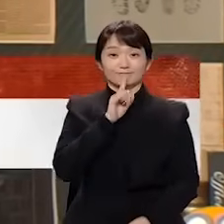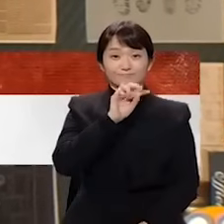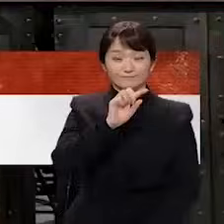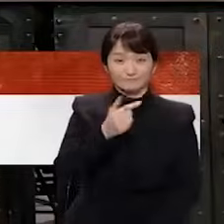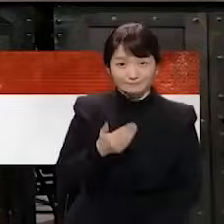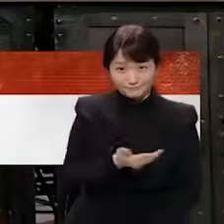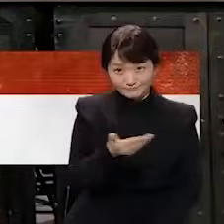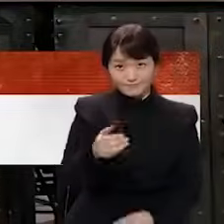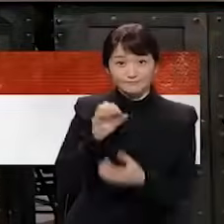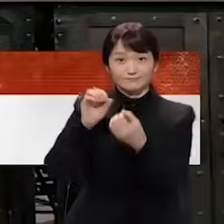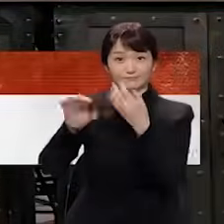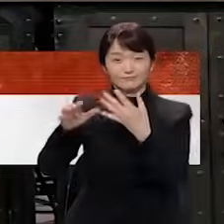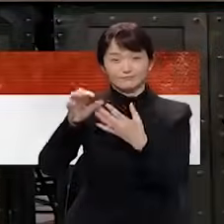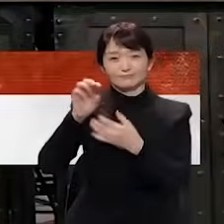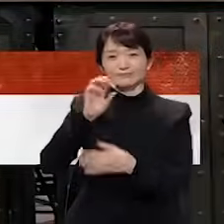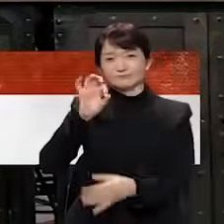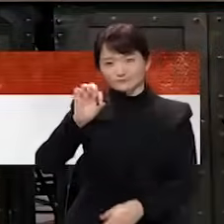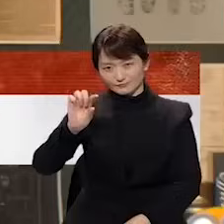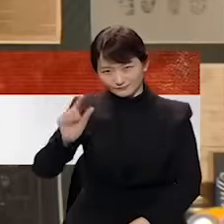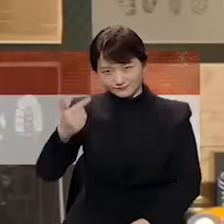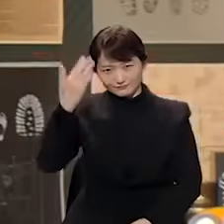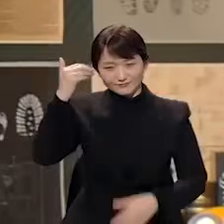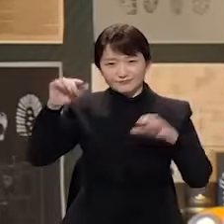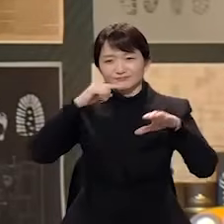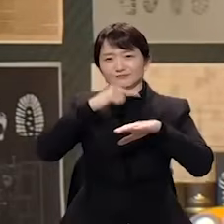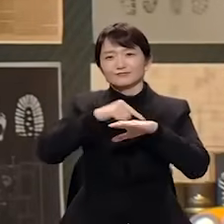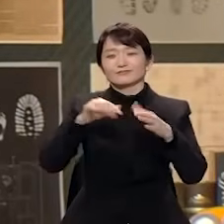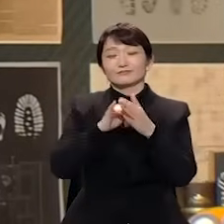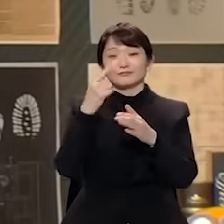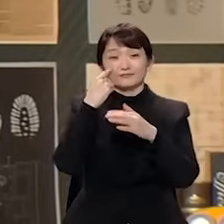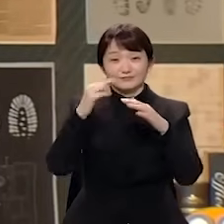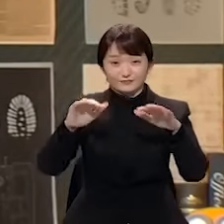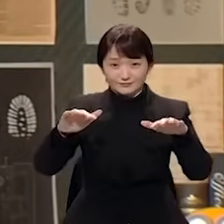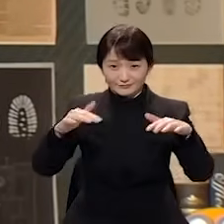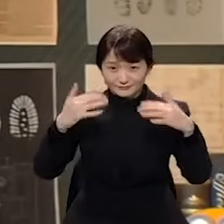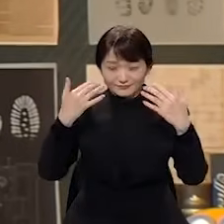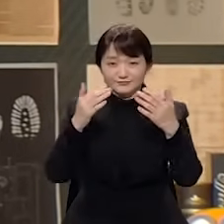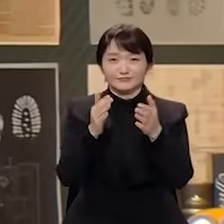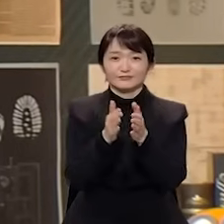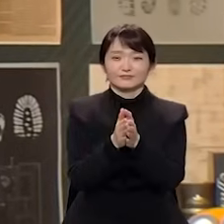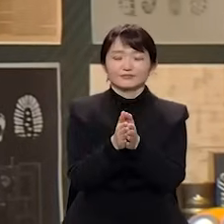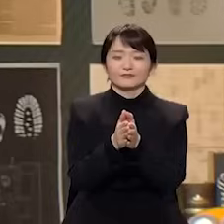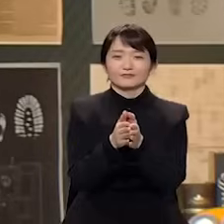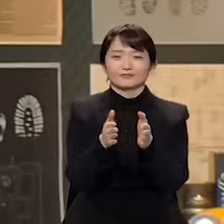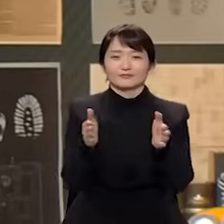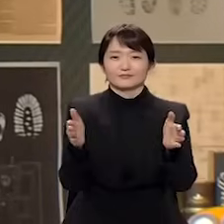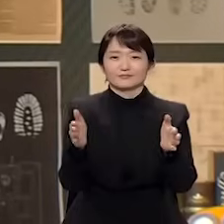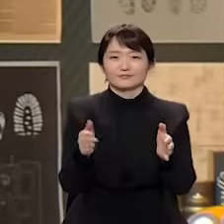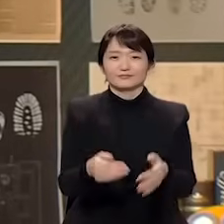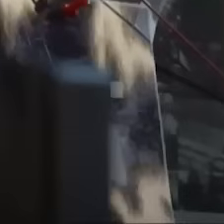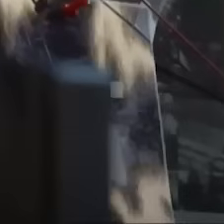사바 뉴스 대한민국과 전 세계 동포 가족 여러분의 시선을 모아 모아서